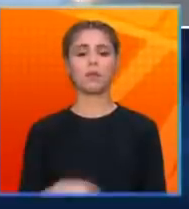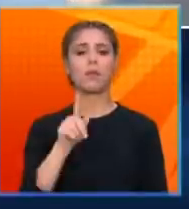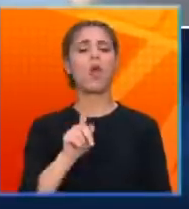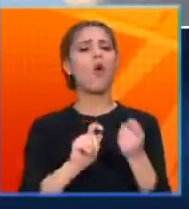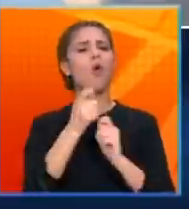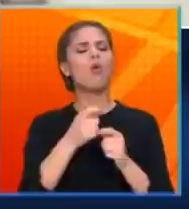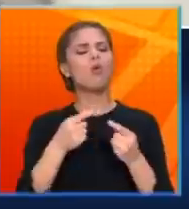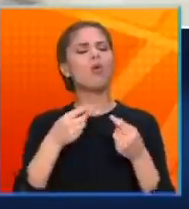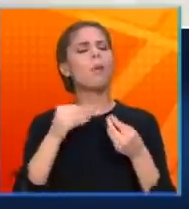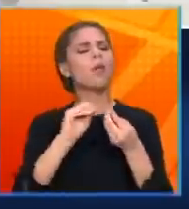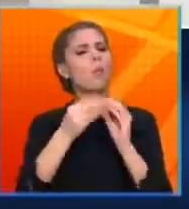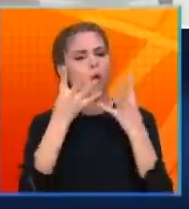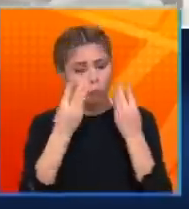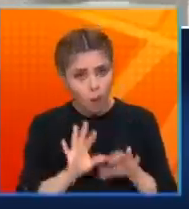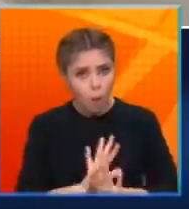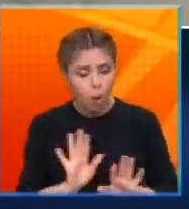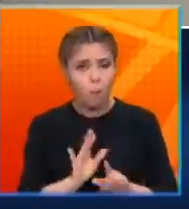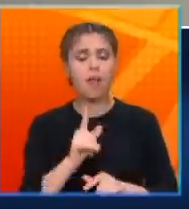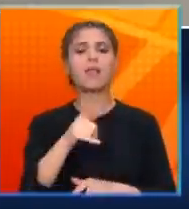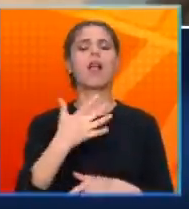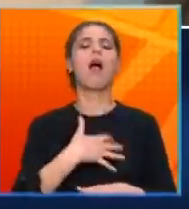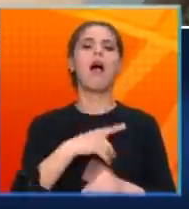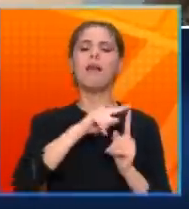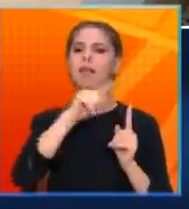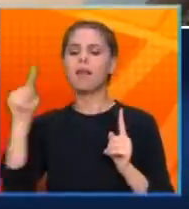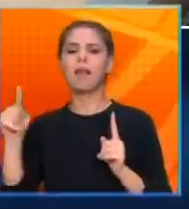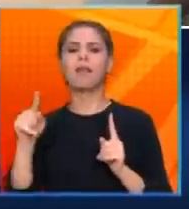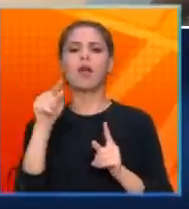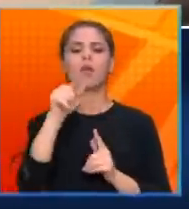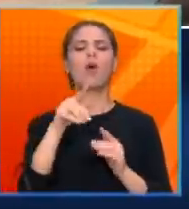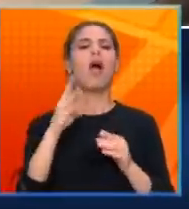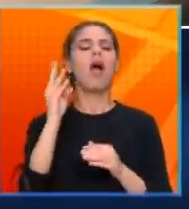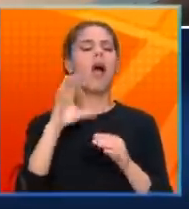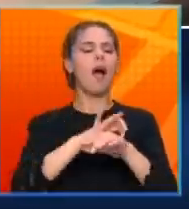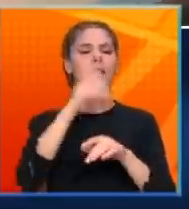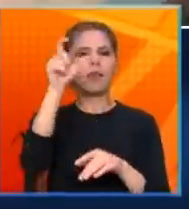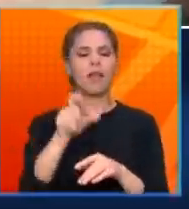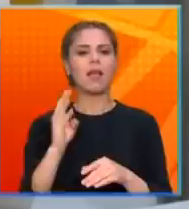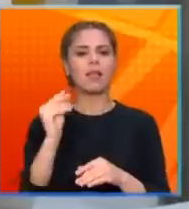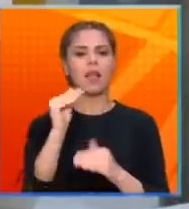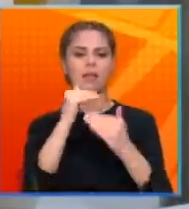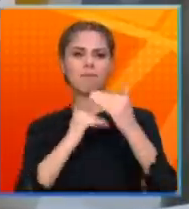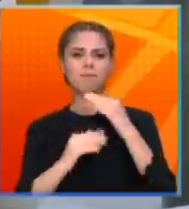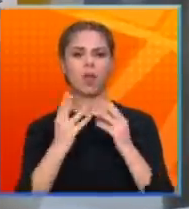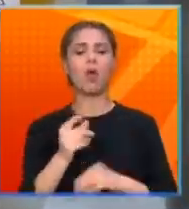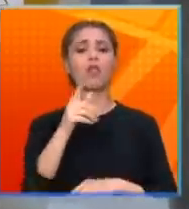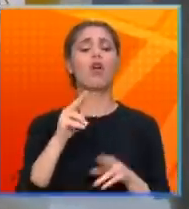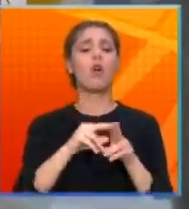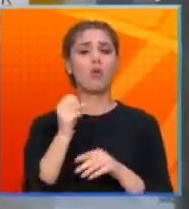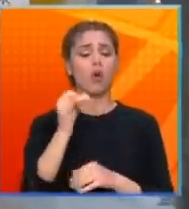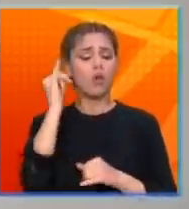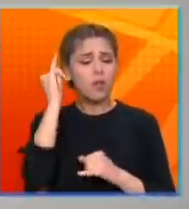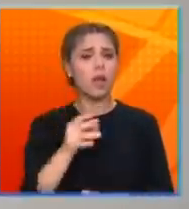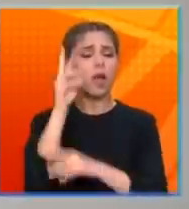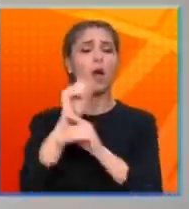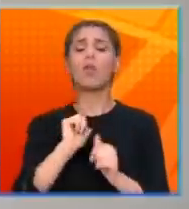Uygulamada sıkıntı olmazsa Haziran'a kadar hızlı bir şekilde vakaların düşme eğilime doğru girileceği belli. Koronavirüs kabusu